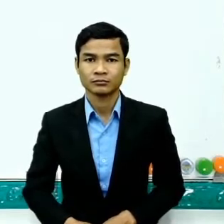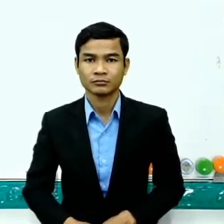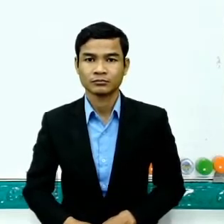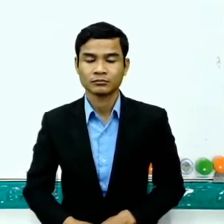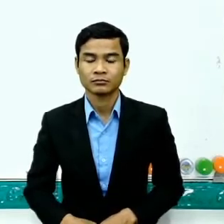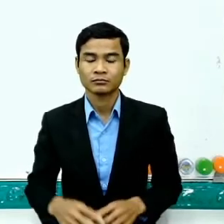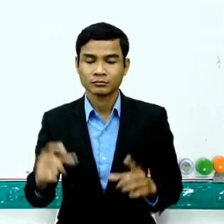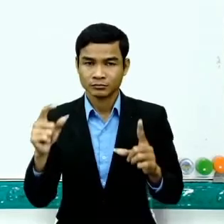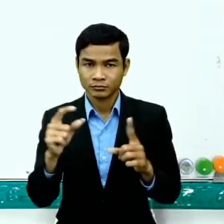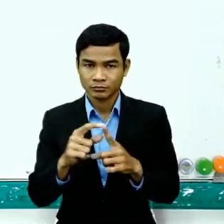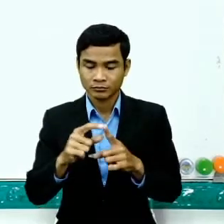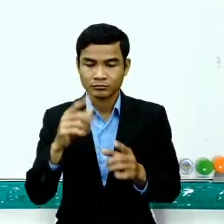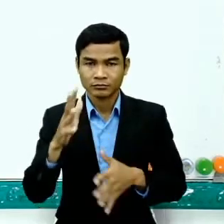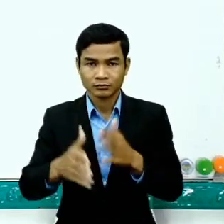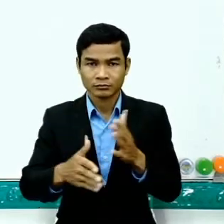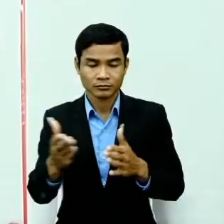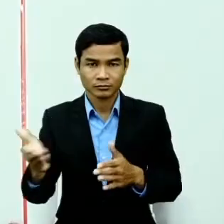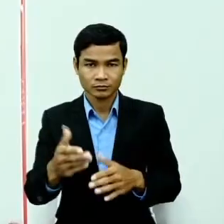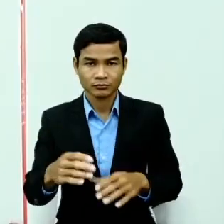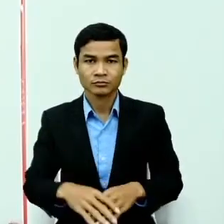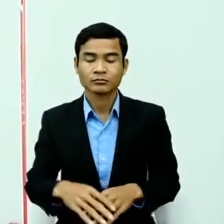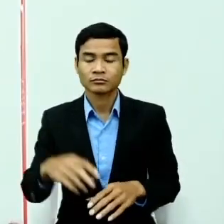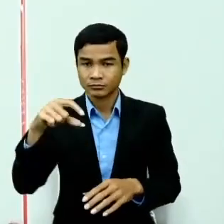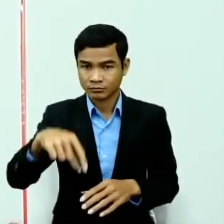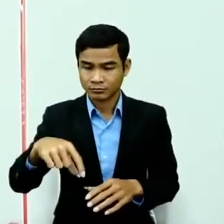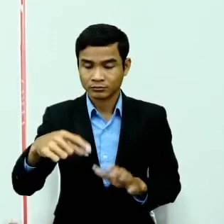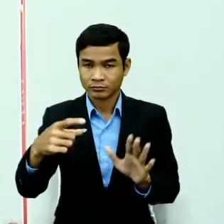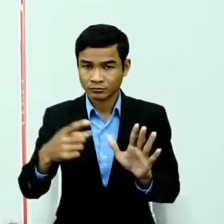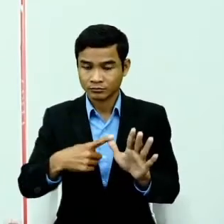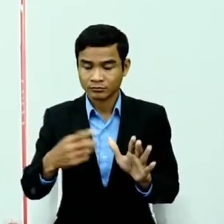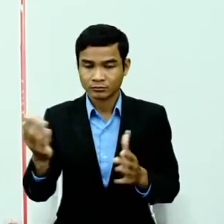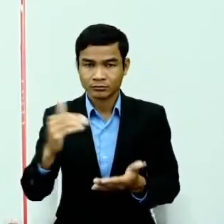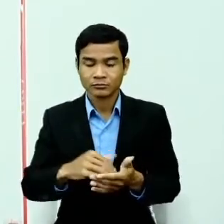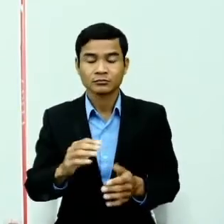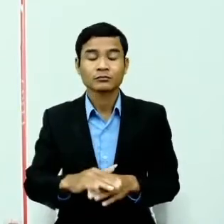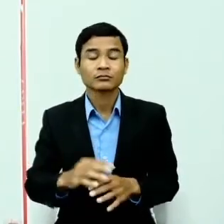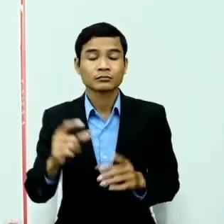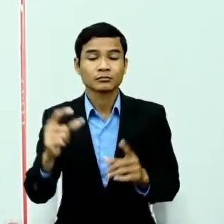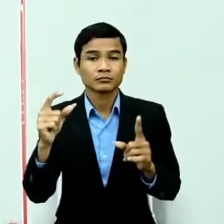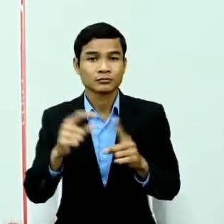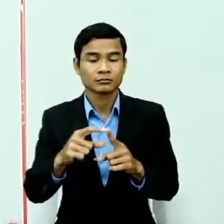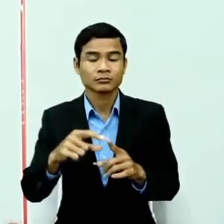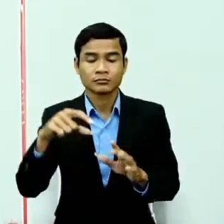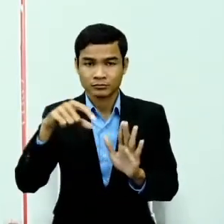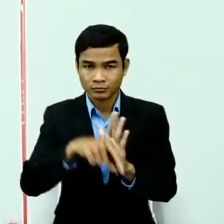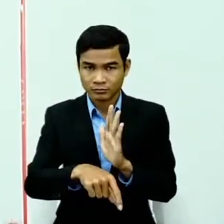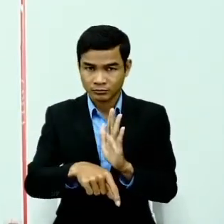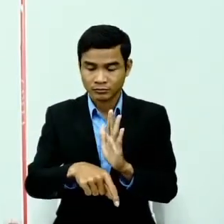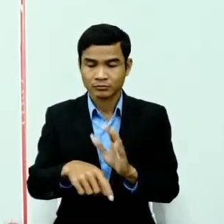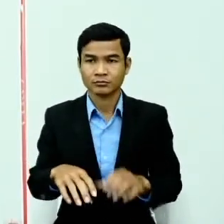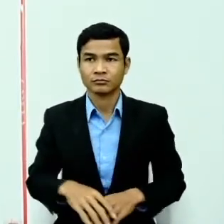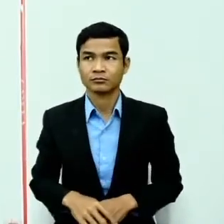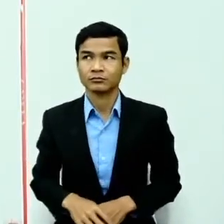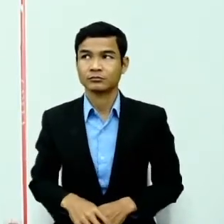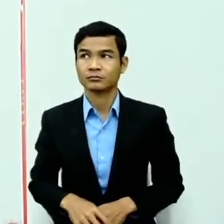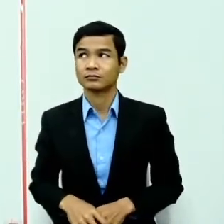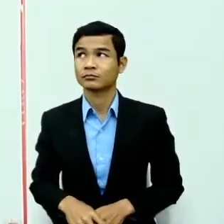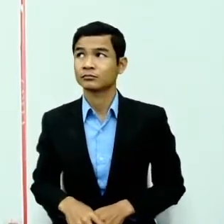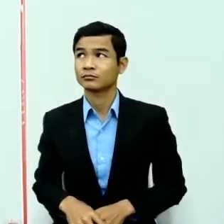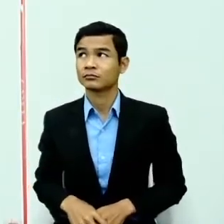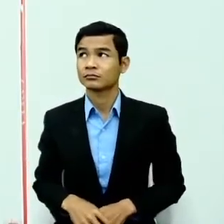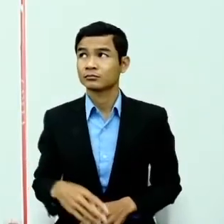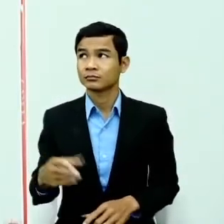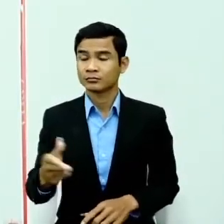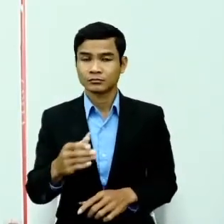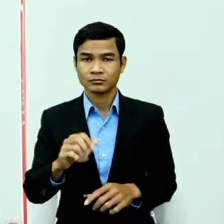chàng giang bị này cứ dương an thả cả con sẽ làm đồng tiết bị này cứ dương an thả cả chàng